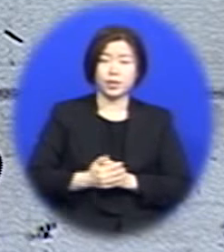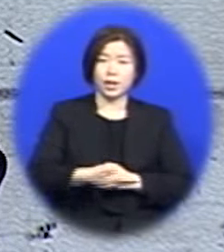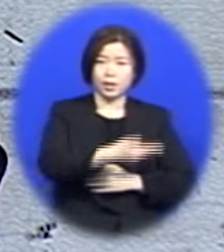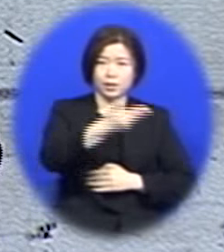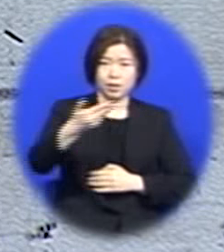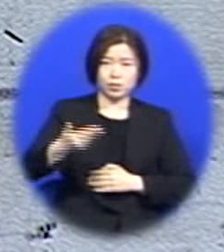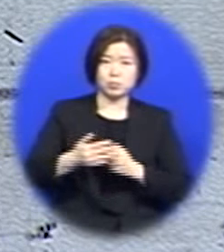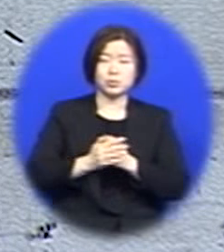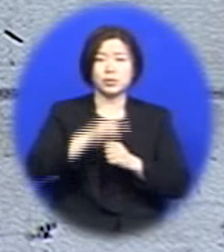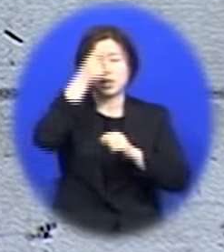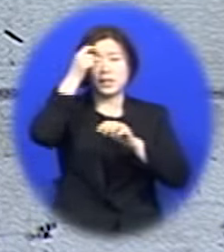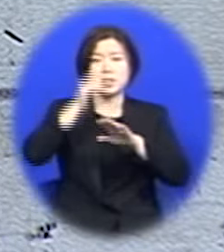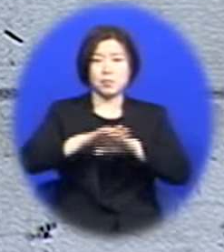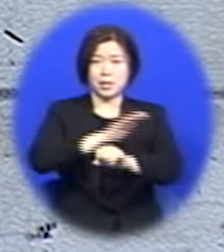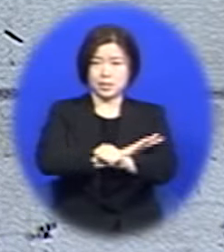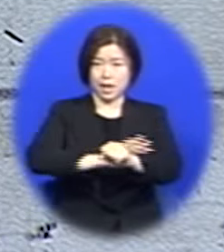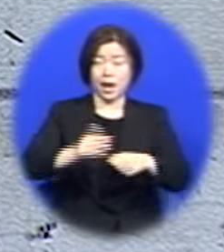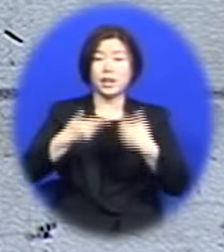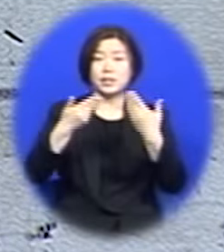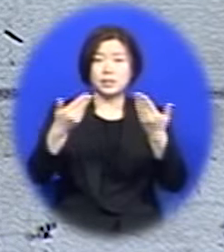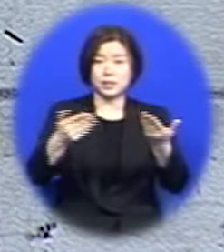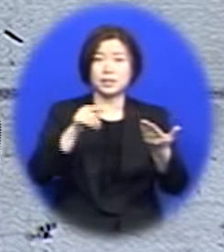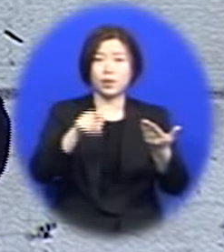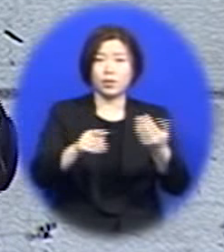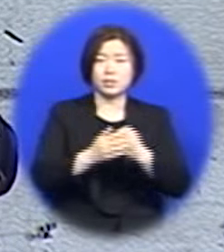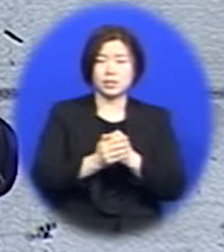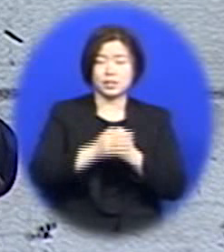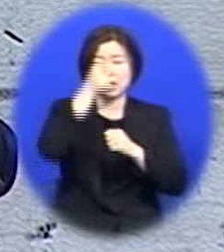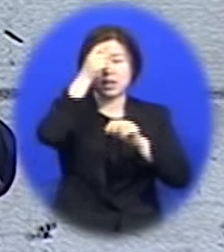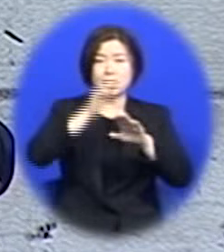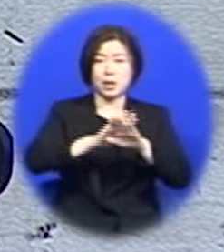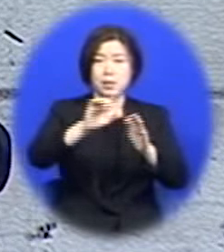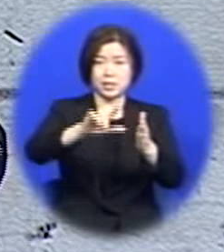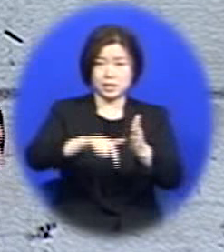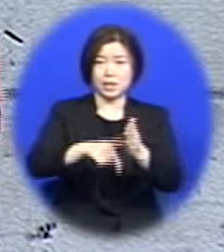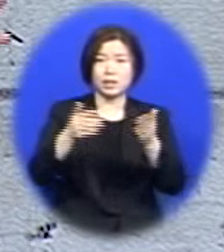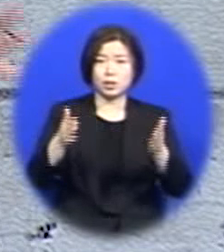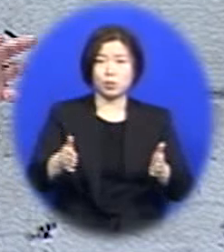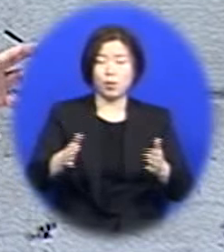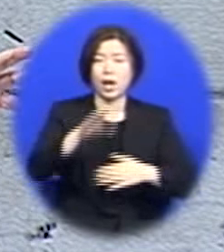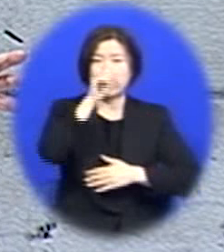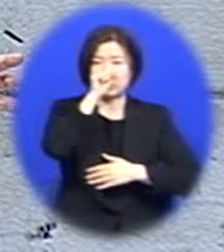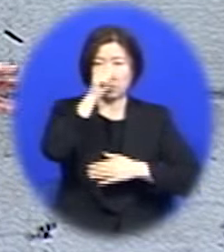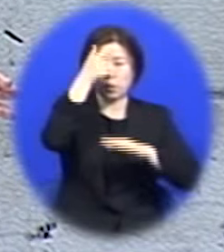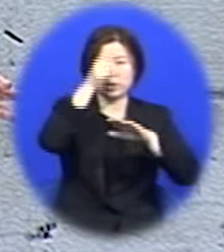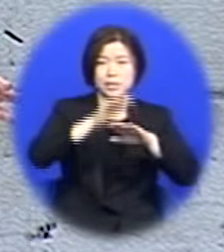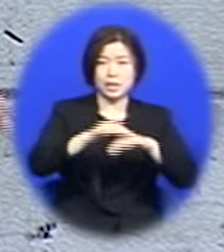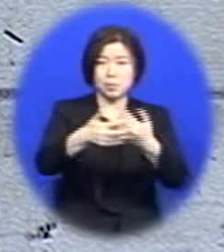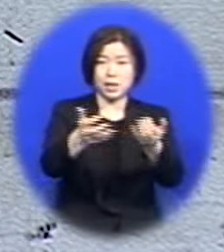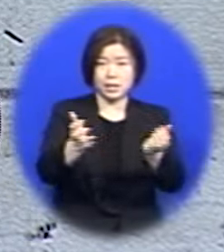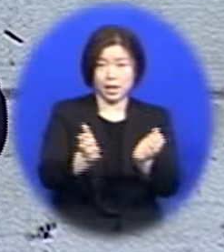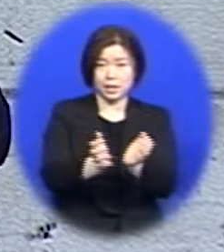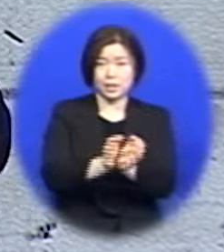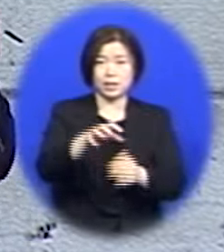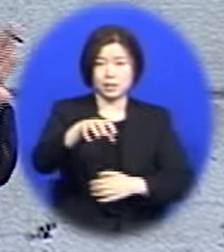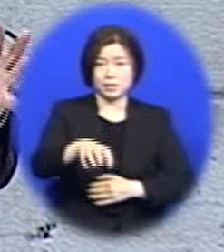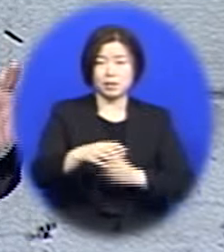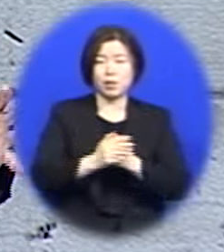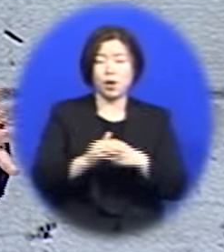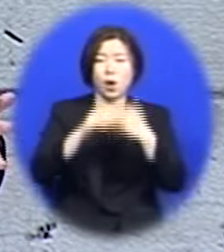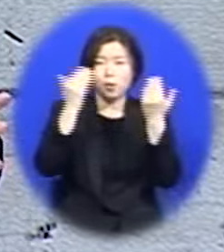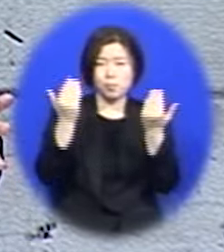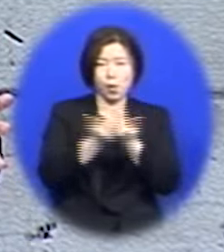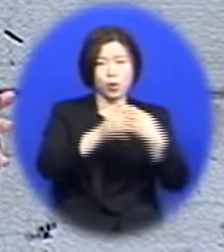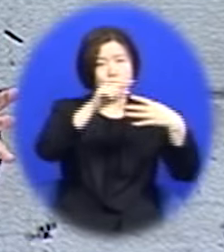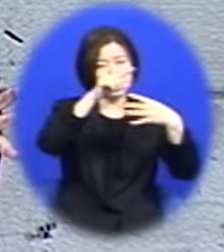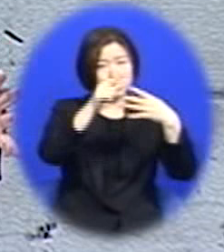여러분, 예배 잘 드리는 것은 예배 시간에 좋은 예배당에서 정말 모든